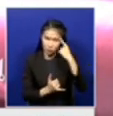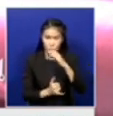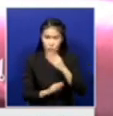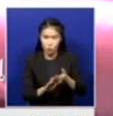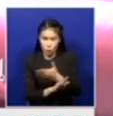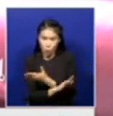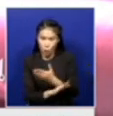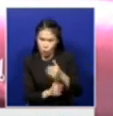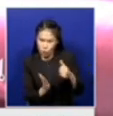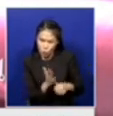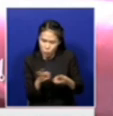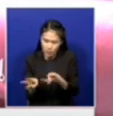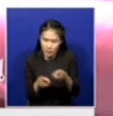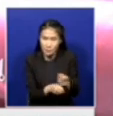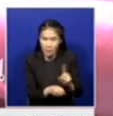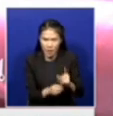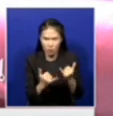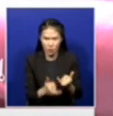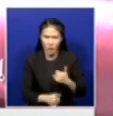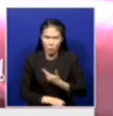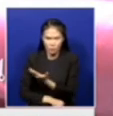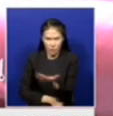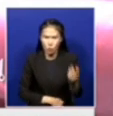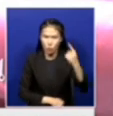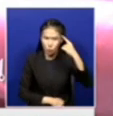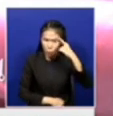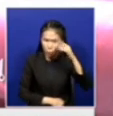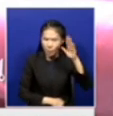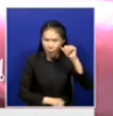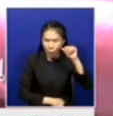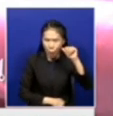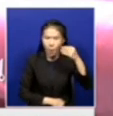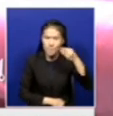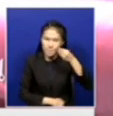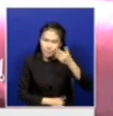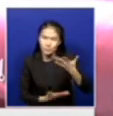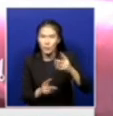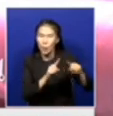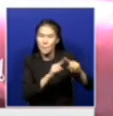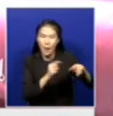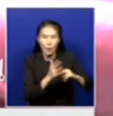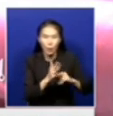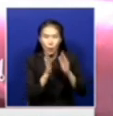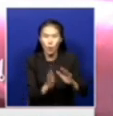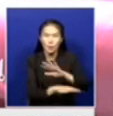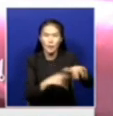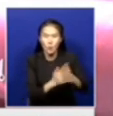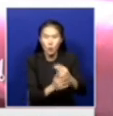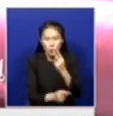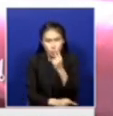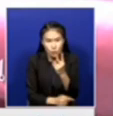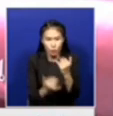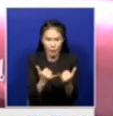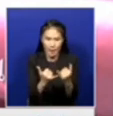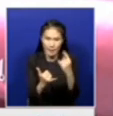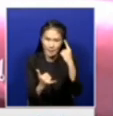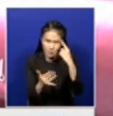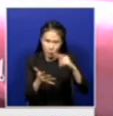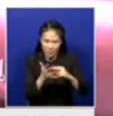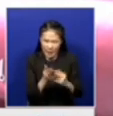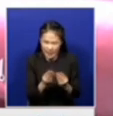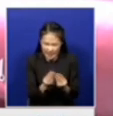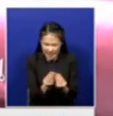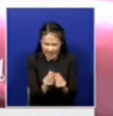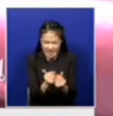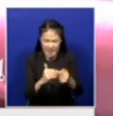คณะรัฐมนตรีเนี่ยอาจจะรวมไปถึงพ่อบ้านแม่บ้านของท่านที่อยู่ที่บ้านด้วยเนี่ยนะครับท่านคงดูอย่างละเอียดรอบค